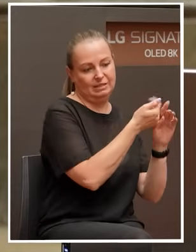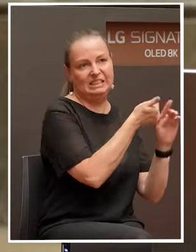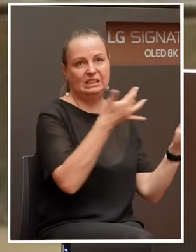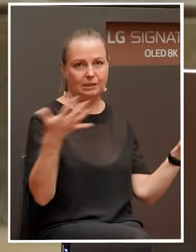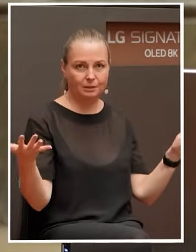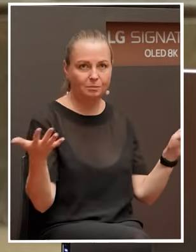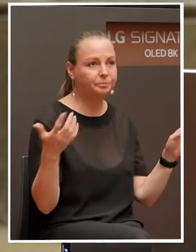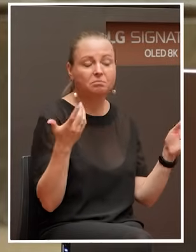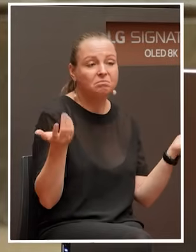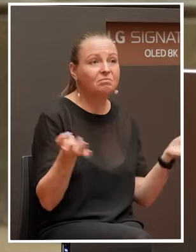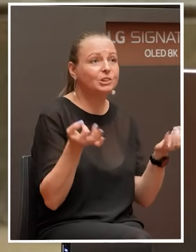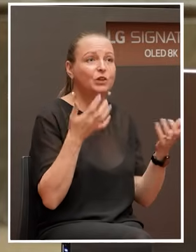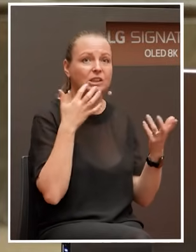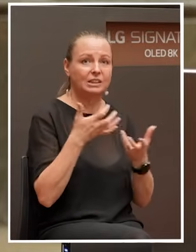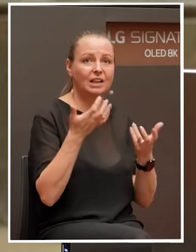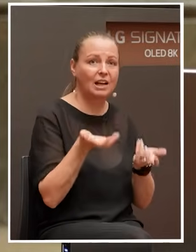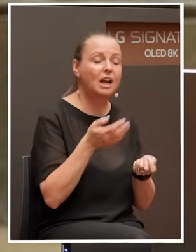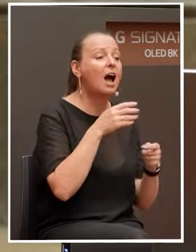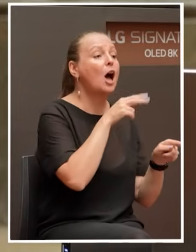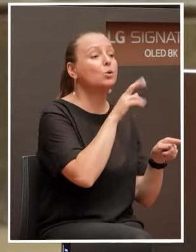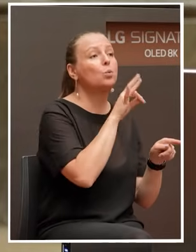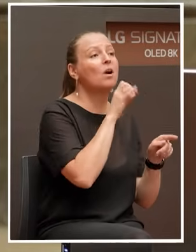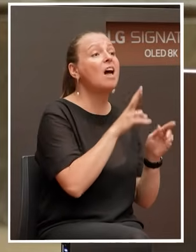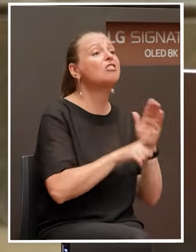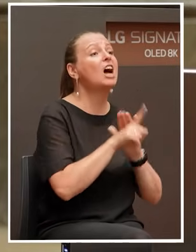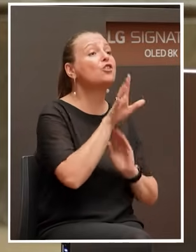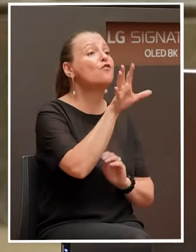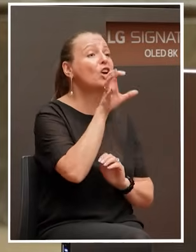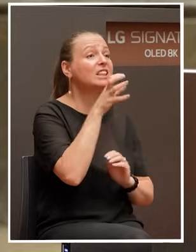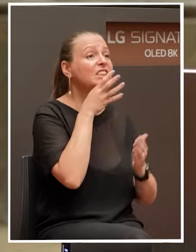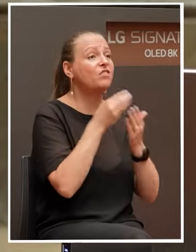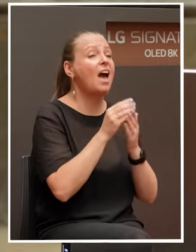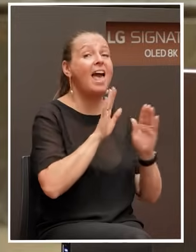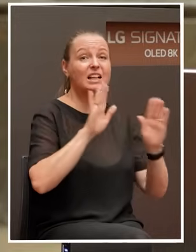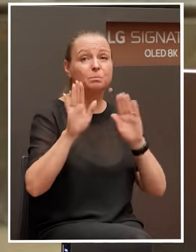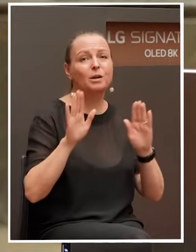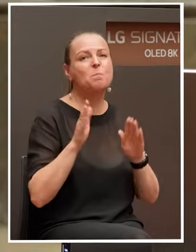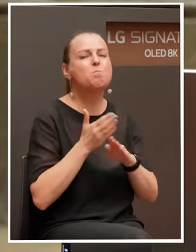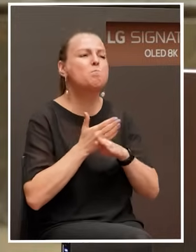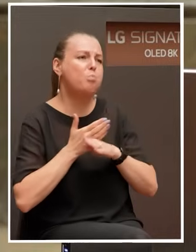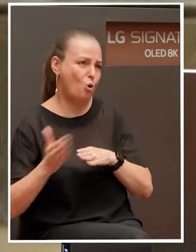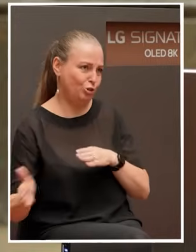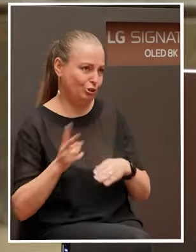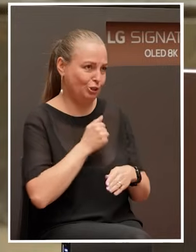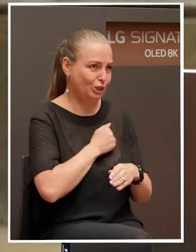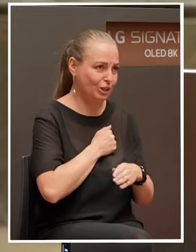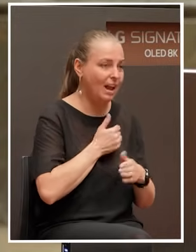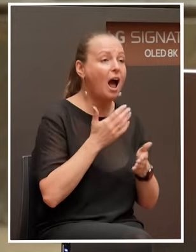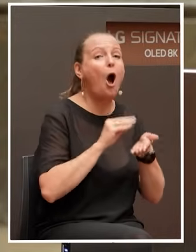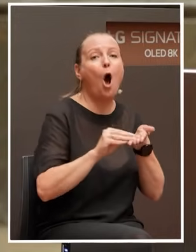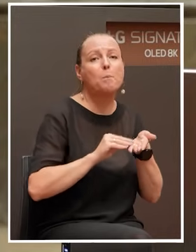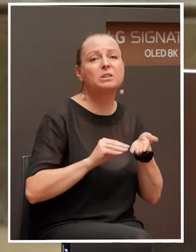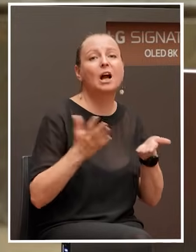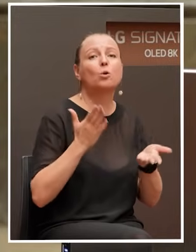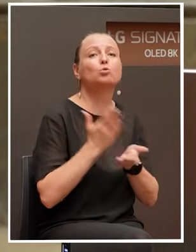К сожалению, Дюран Рейль начал фотографировать свои экспозиции сильно позже. А описания, которые существуют в